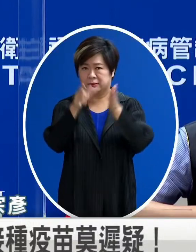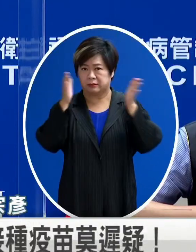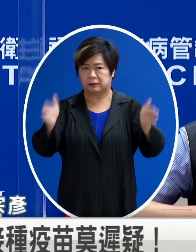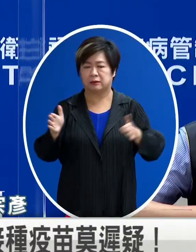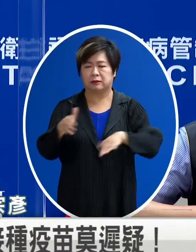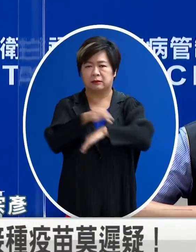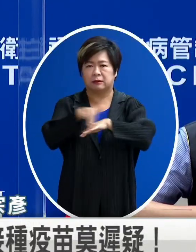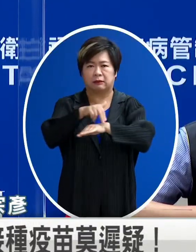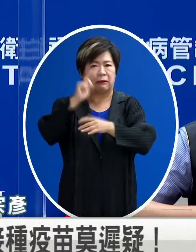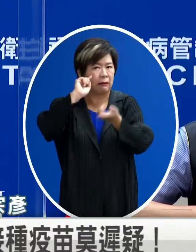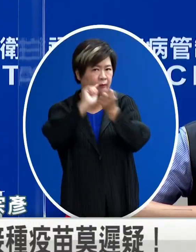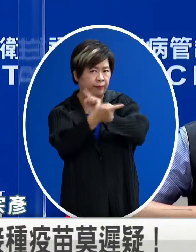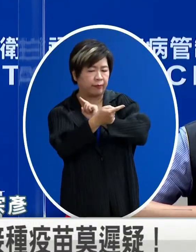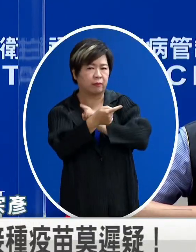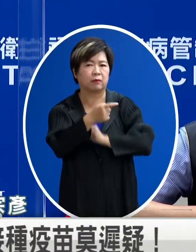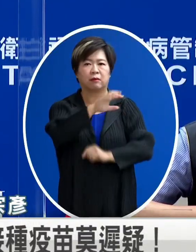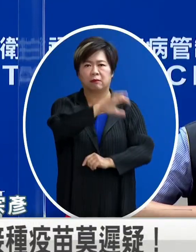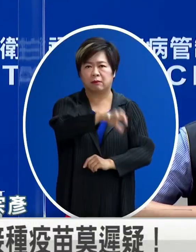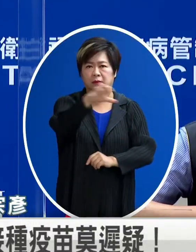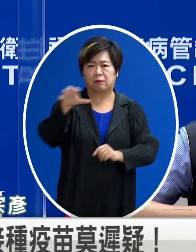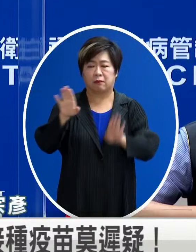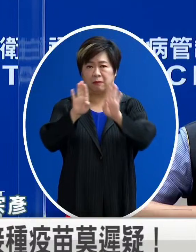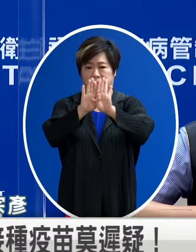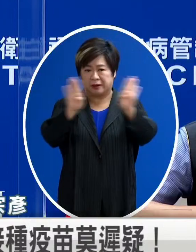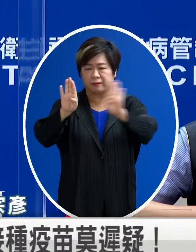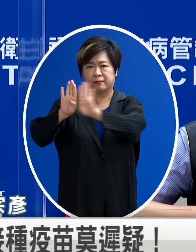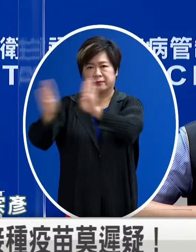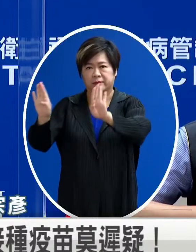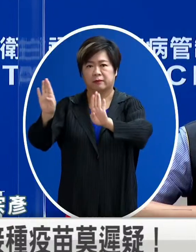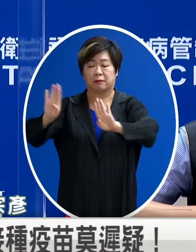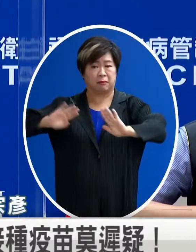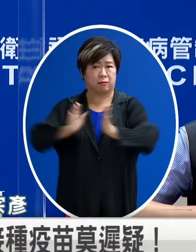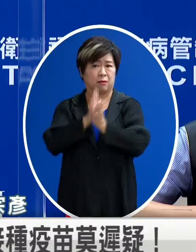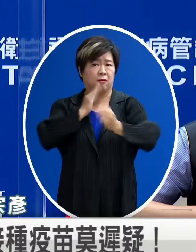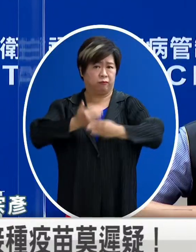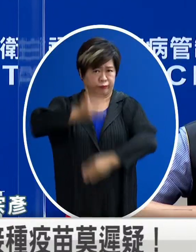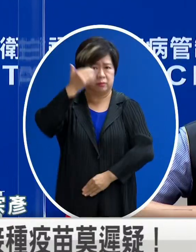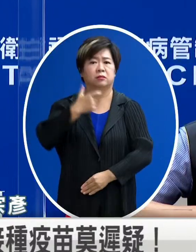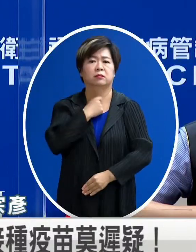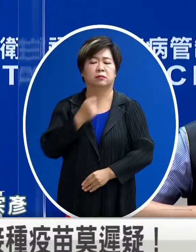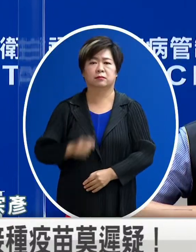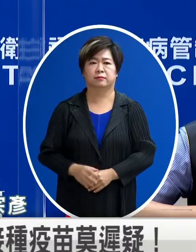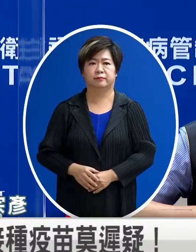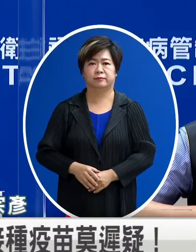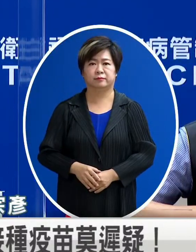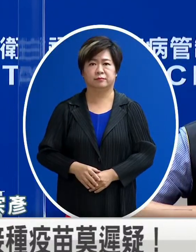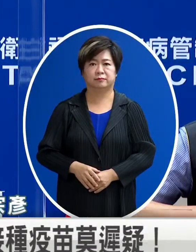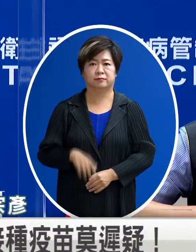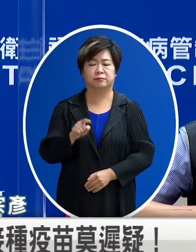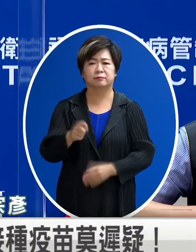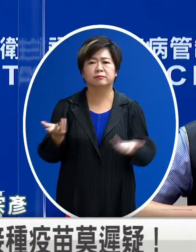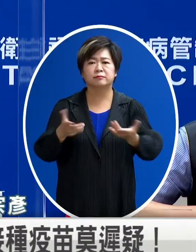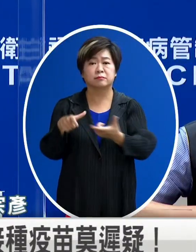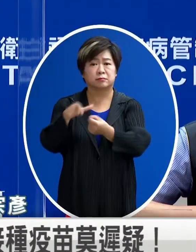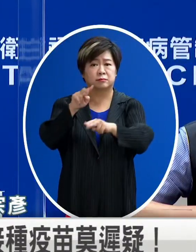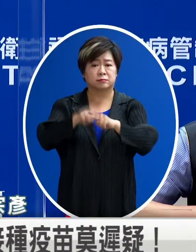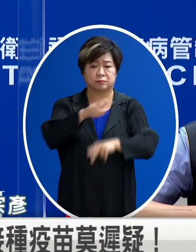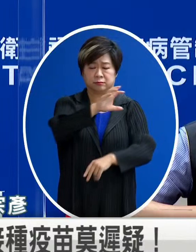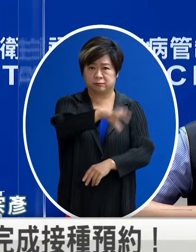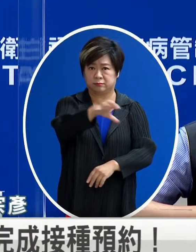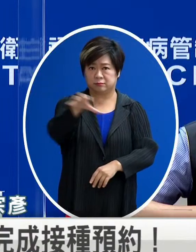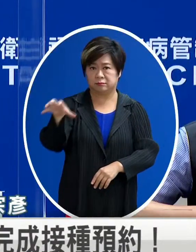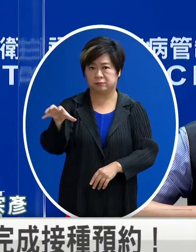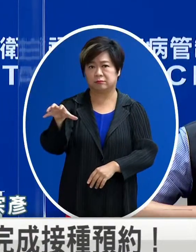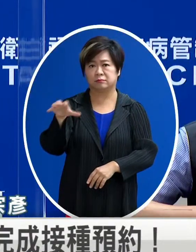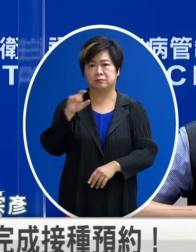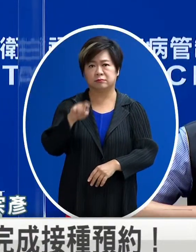散撤离，那所有的这个通道都必须要立即。所以这个相关的公共场域场